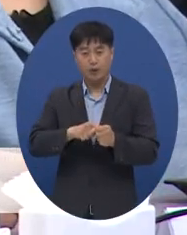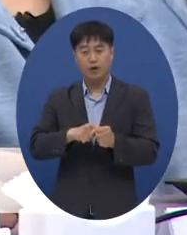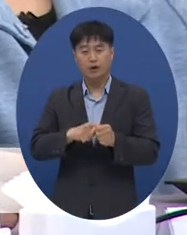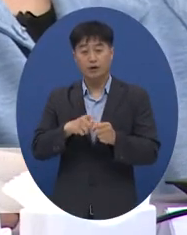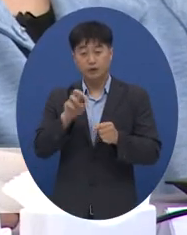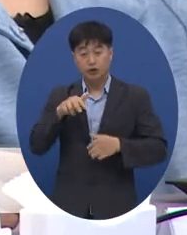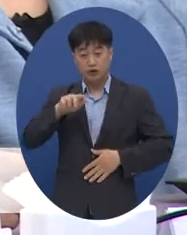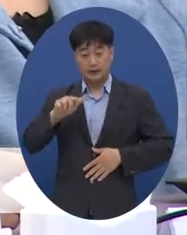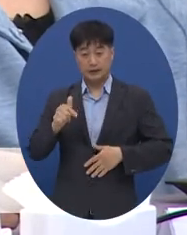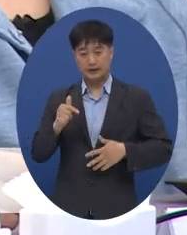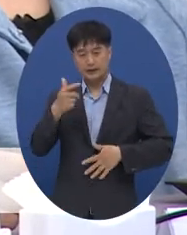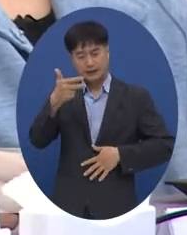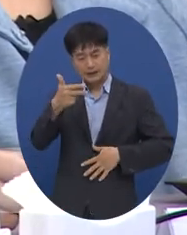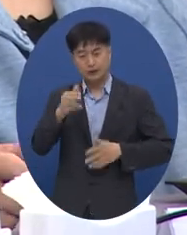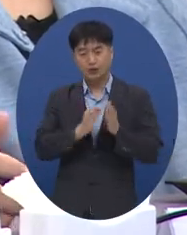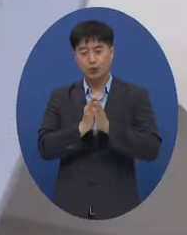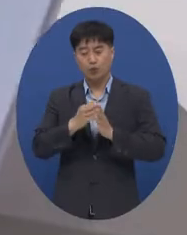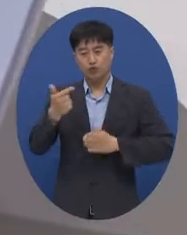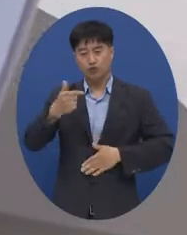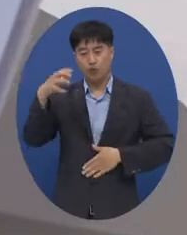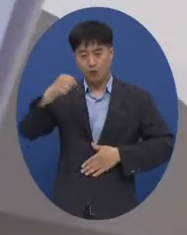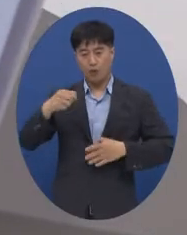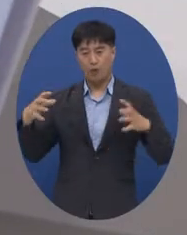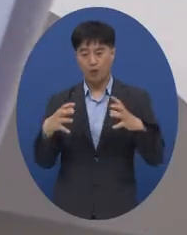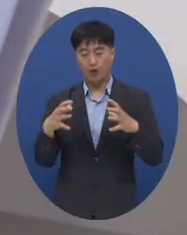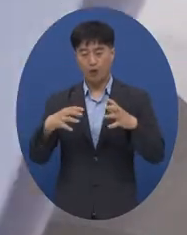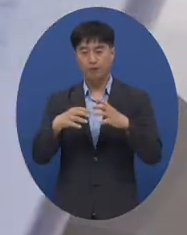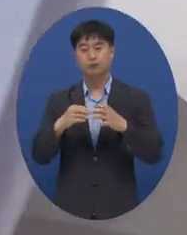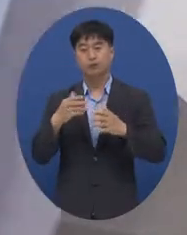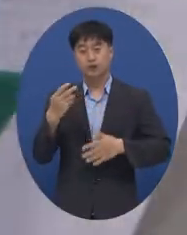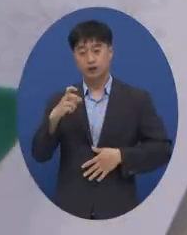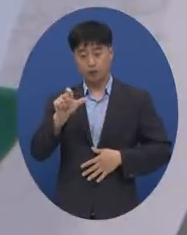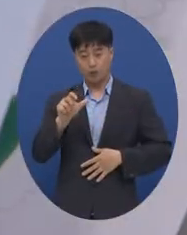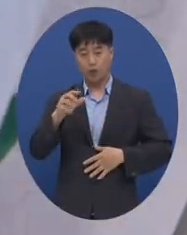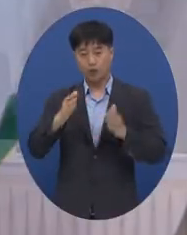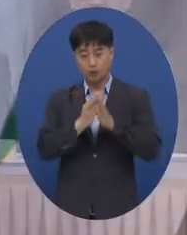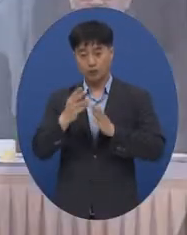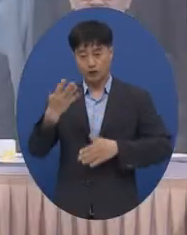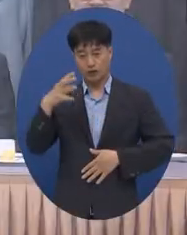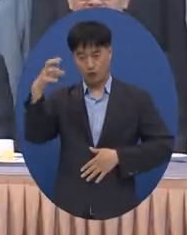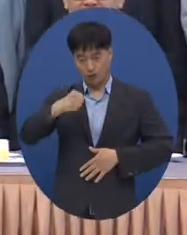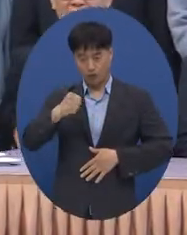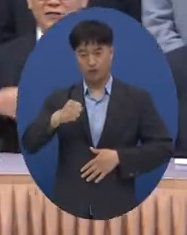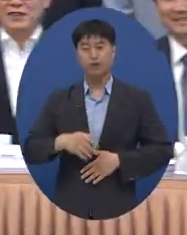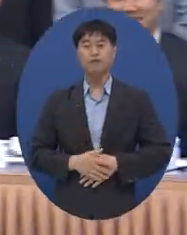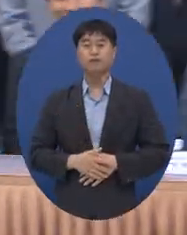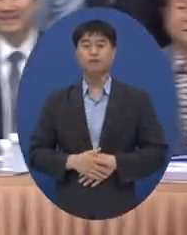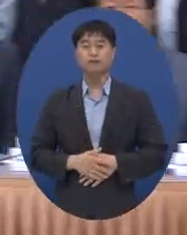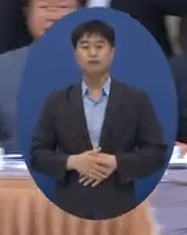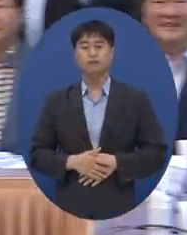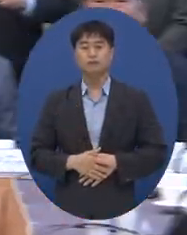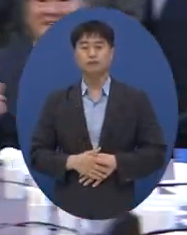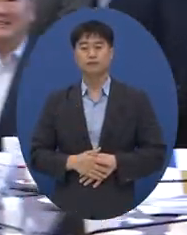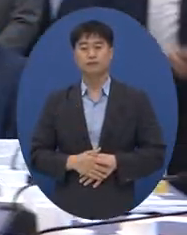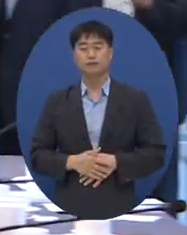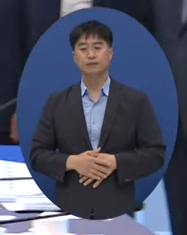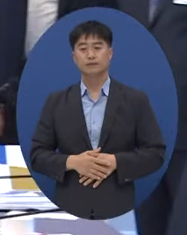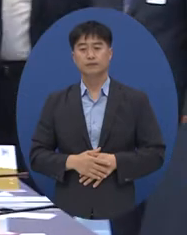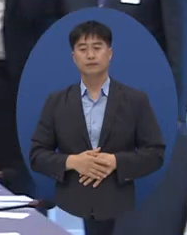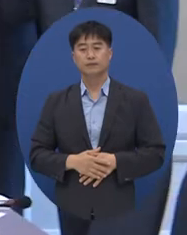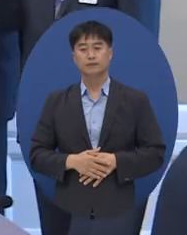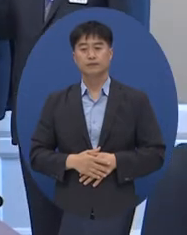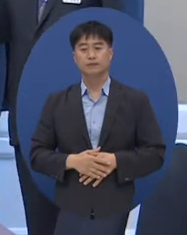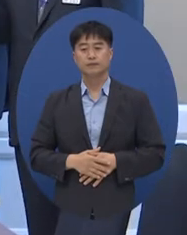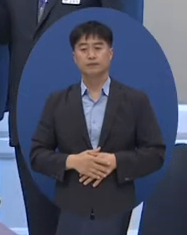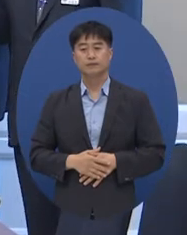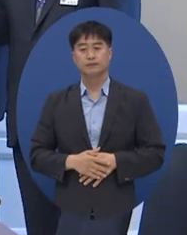7기 주요 사업 예산 7조 6천억 원을 포함해 총 15조 4천억 원 규모입니다. 경기 GTV 최창순입니다.